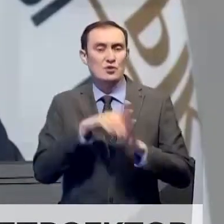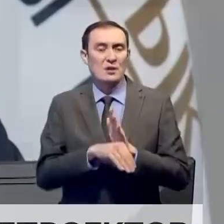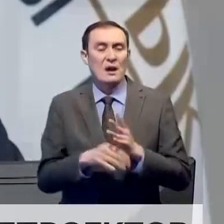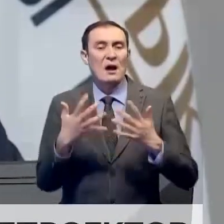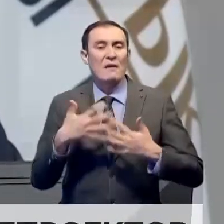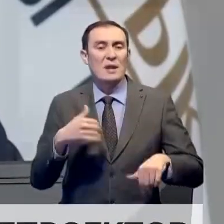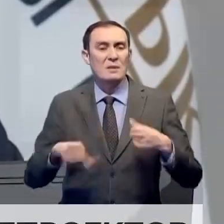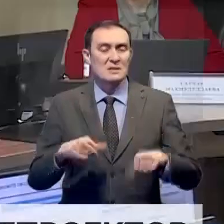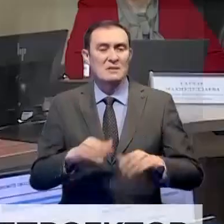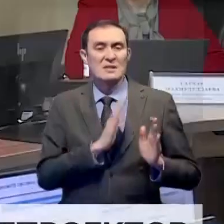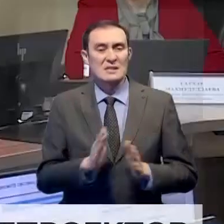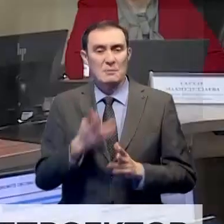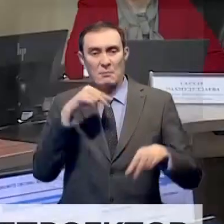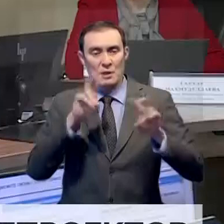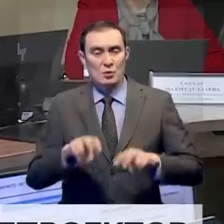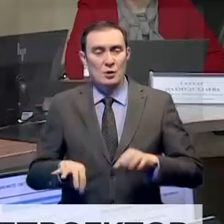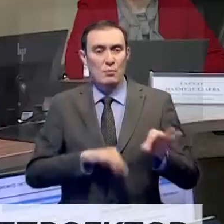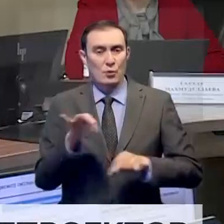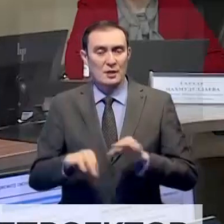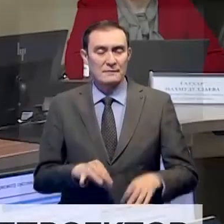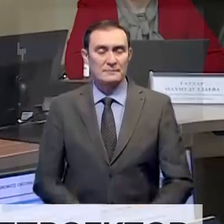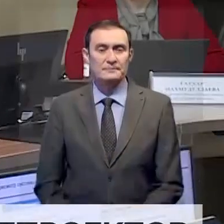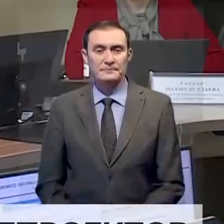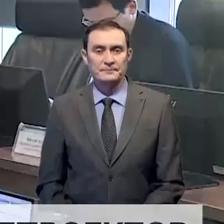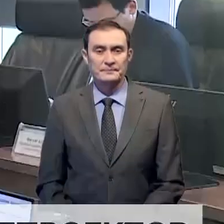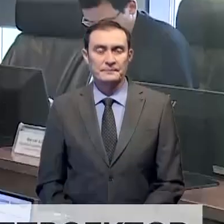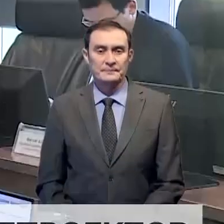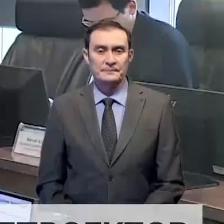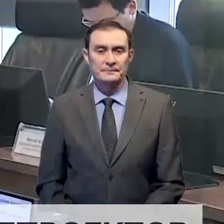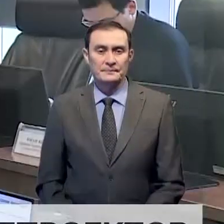автоматизированной системы мониторинга проектов. Тамир Избилял, Серик Конурбаев, Хабар 24.